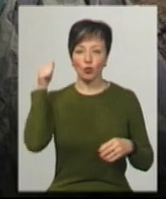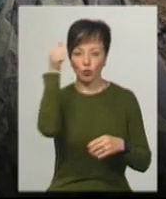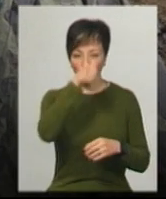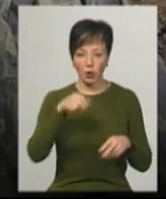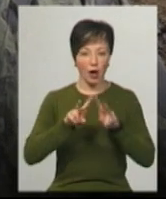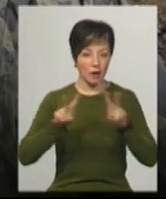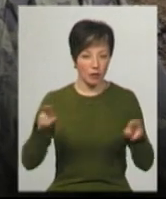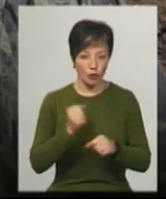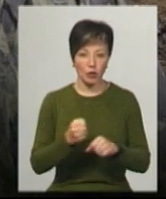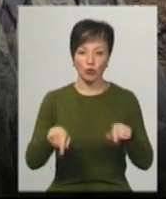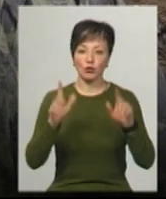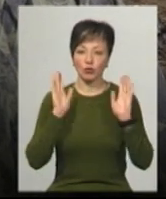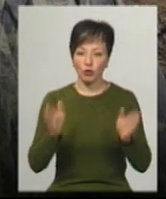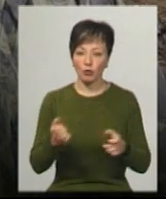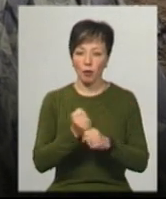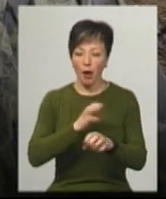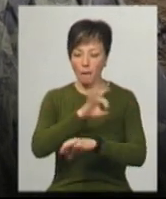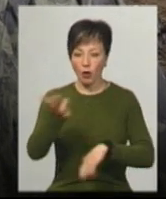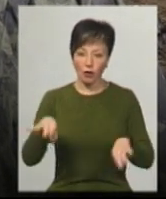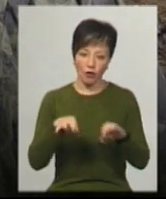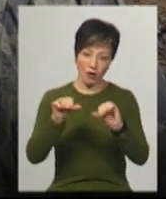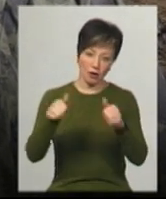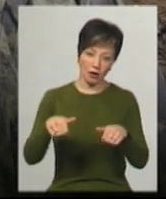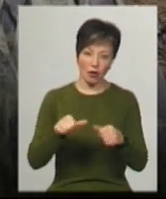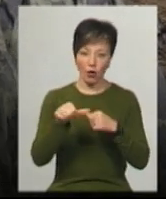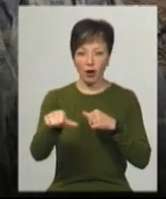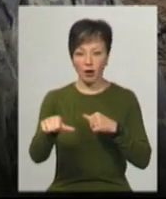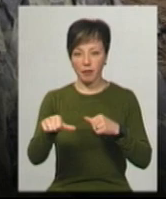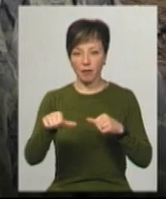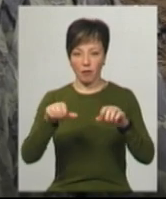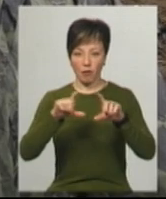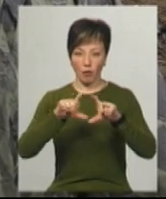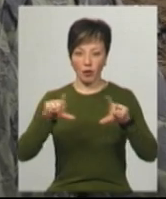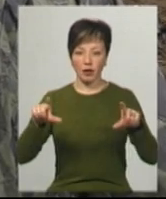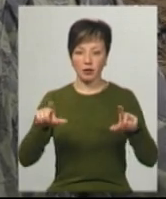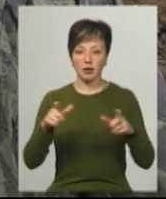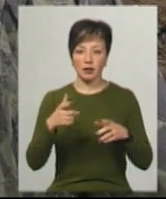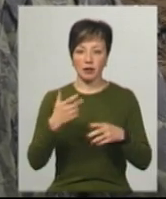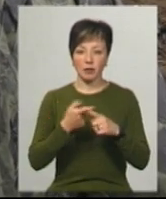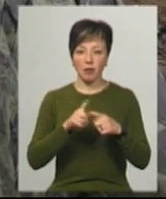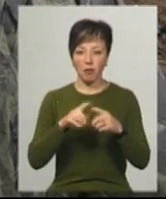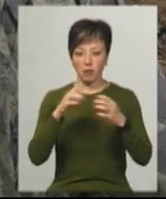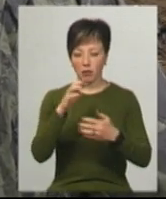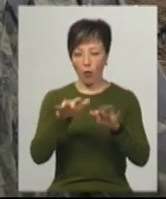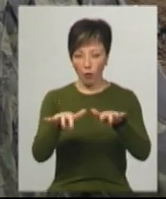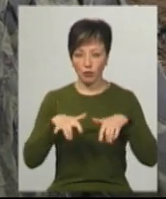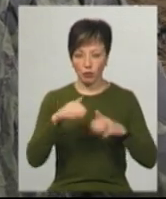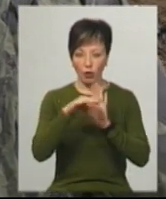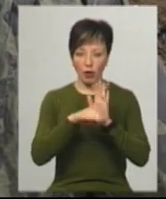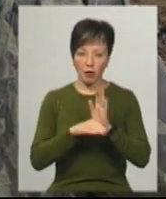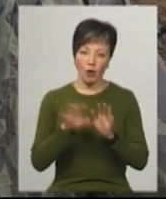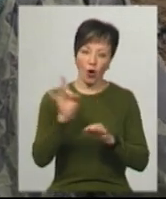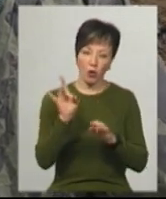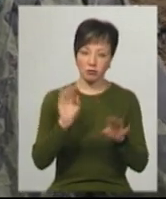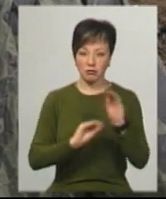тут будемо робити, моделювати окремі об'єкти. Тобто тривимірна модель обчислюється в програмі і по ній можна робити